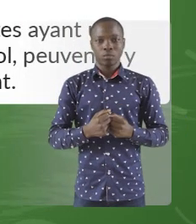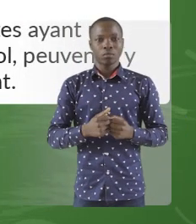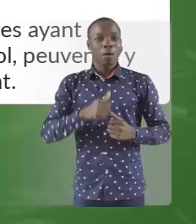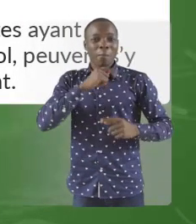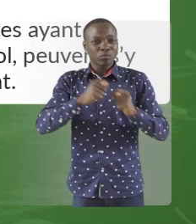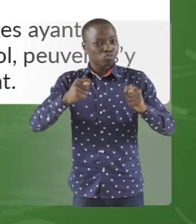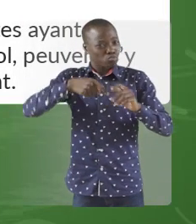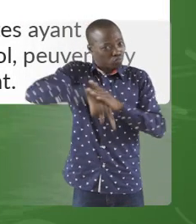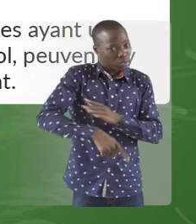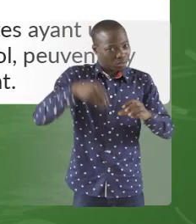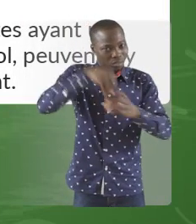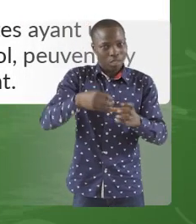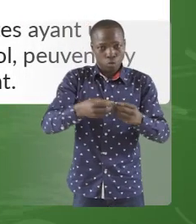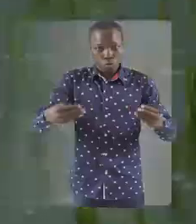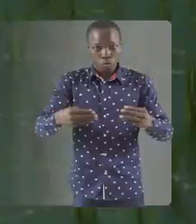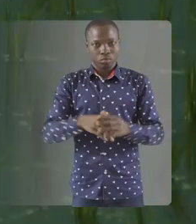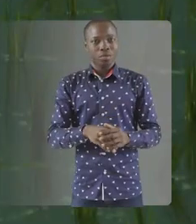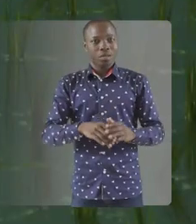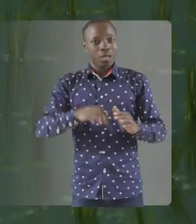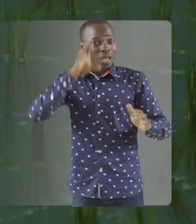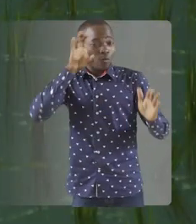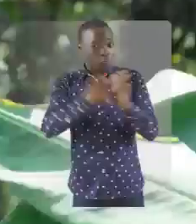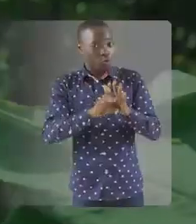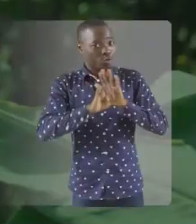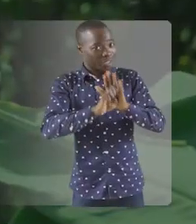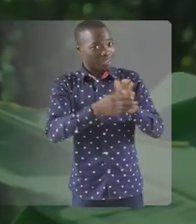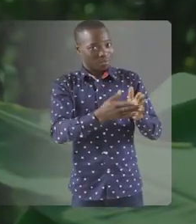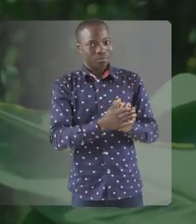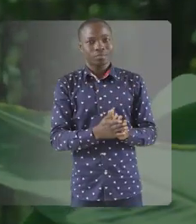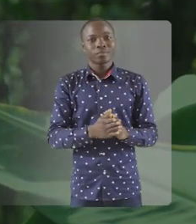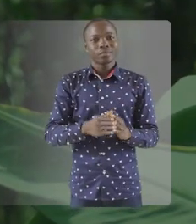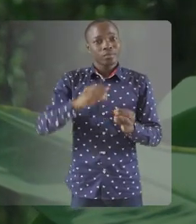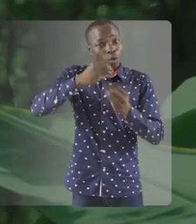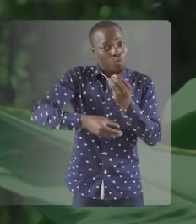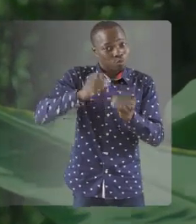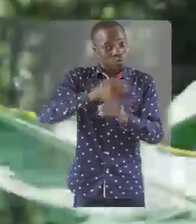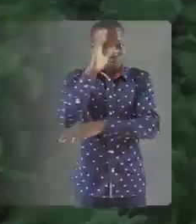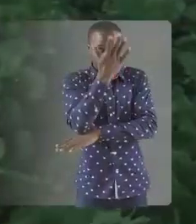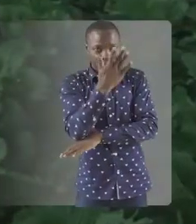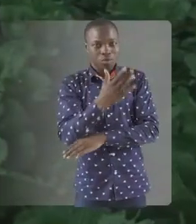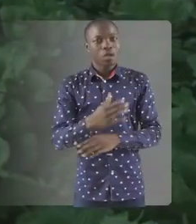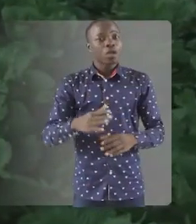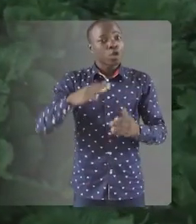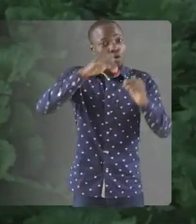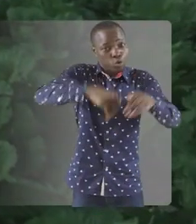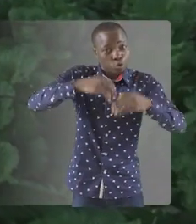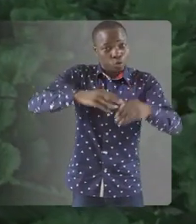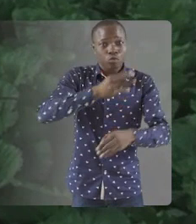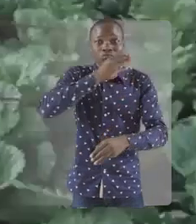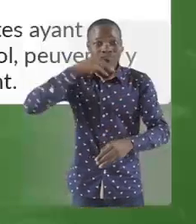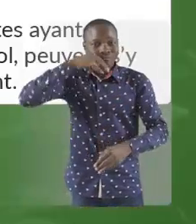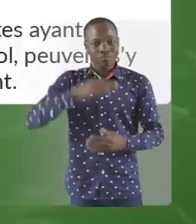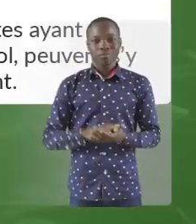faible profondeur. C'est le cas du riz, du bananier, des cultures maraîchères. Les